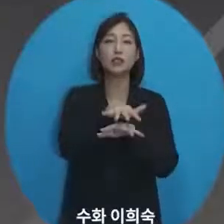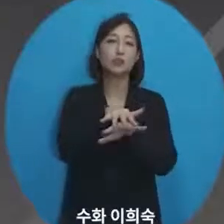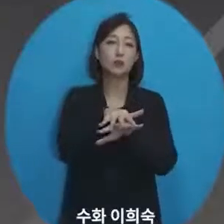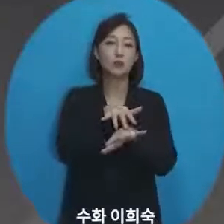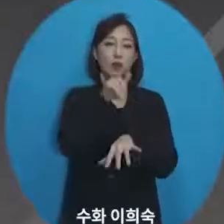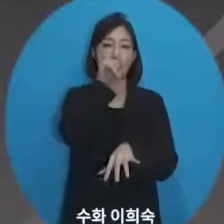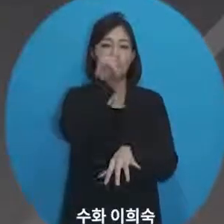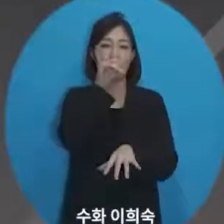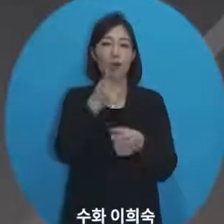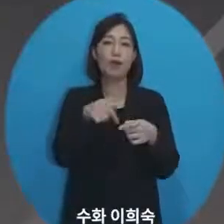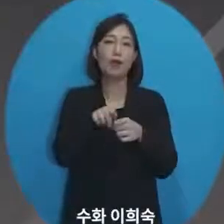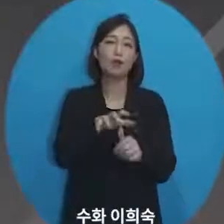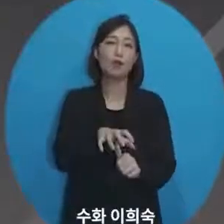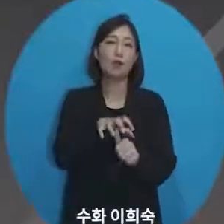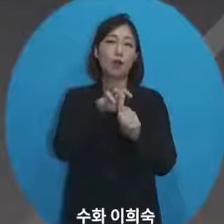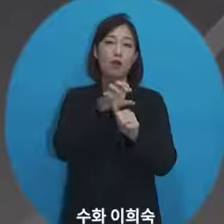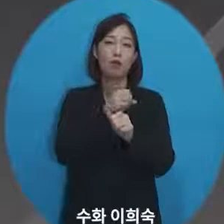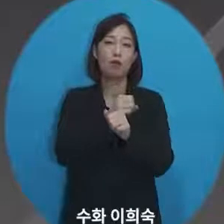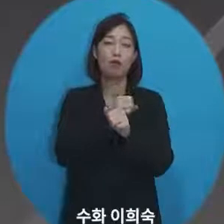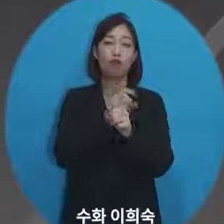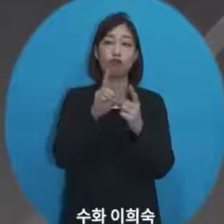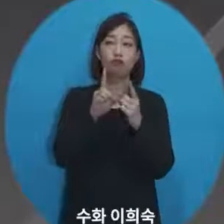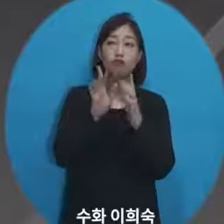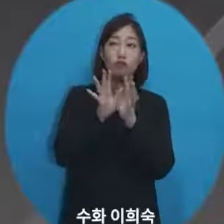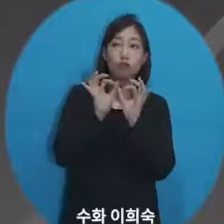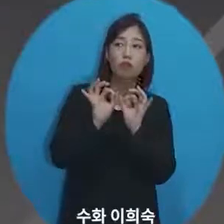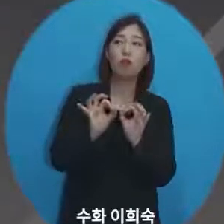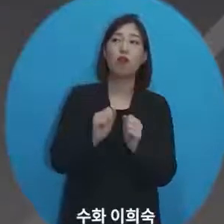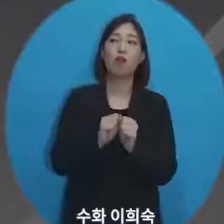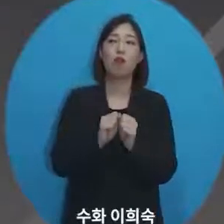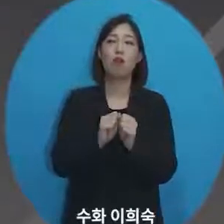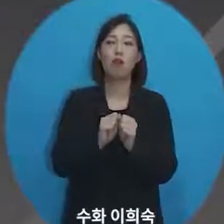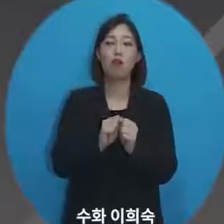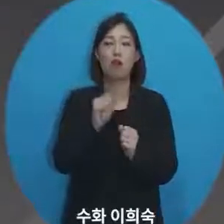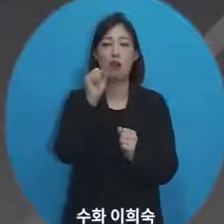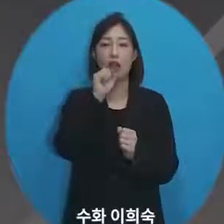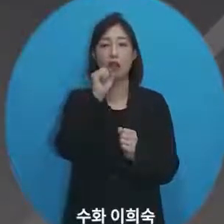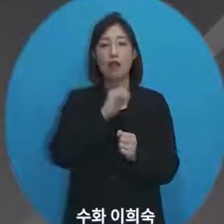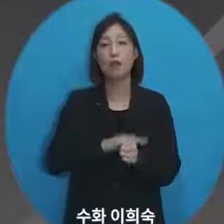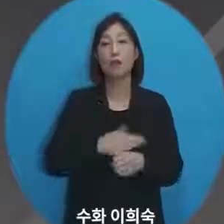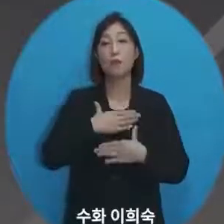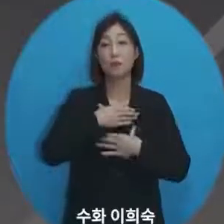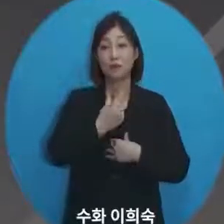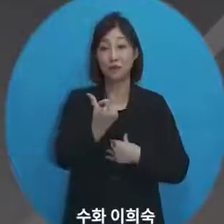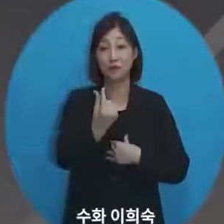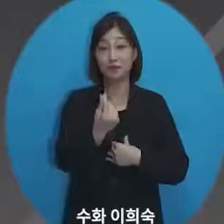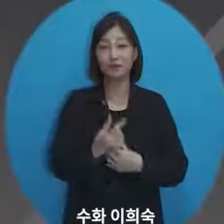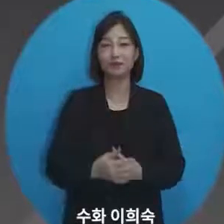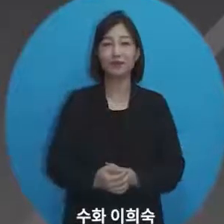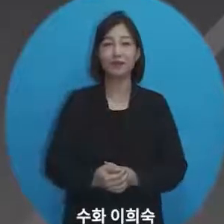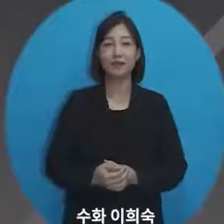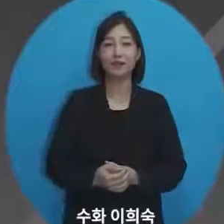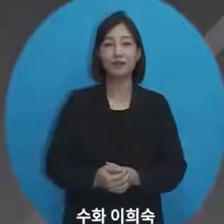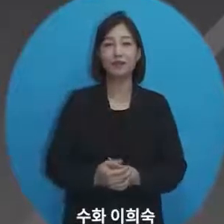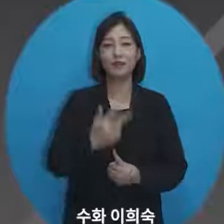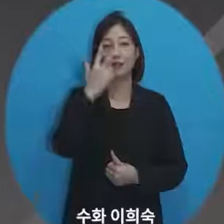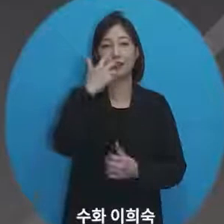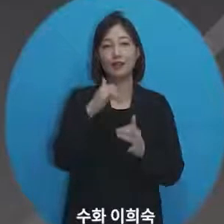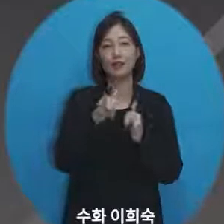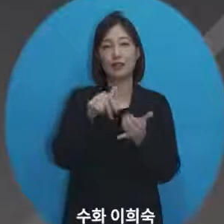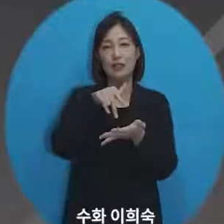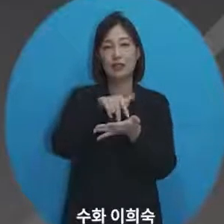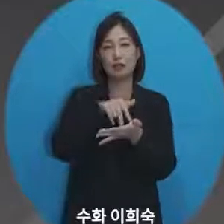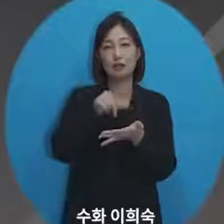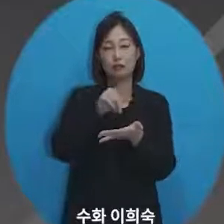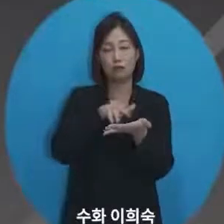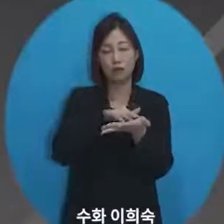촉지도라고 하죠. 그런 부분들을 같이 이제 활용을 하게 되면 손으로 읽게 된 시각장애인들 같은 경우에 이제 손으로 읽을